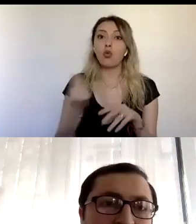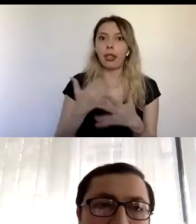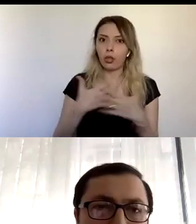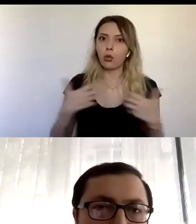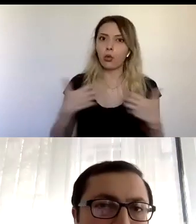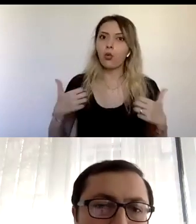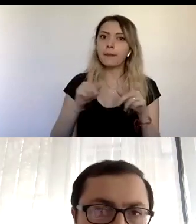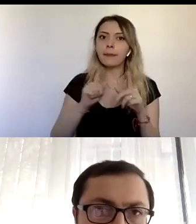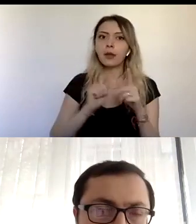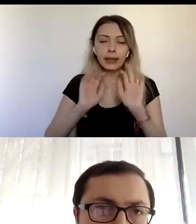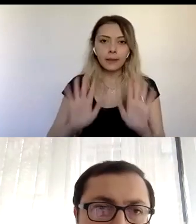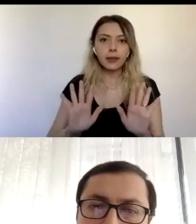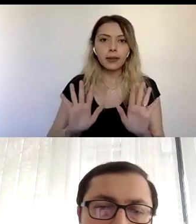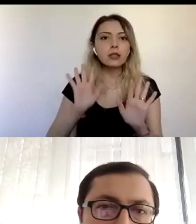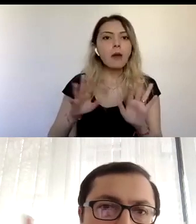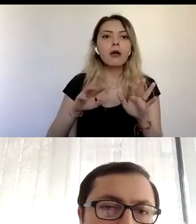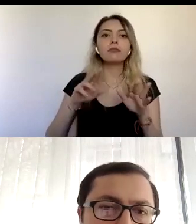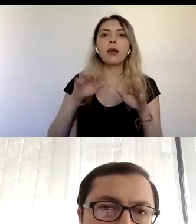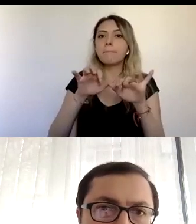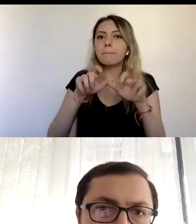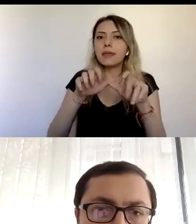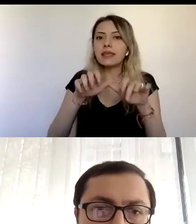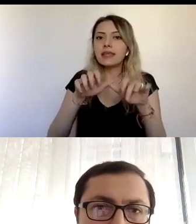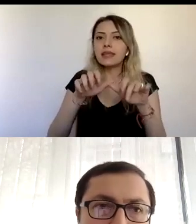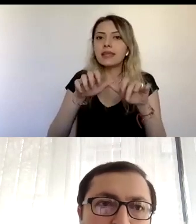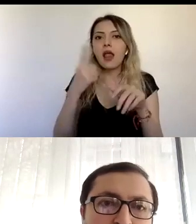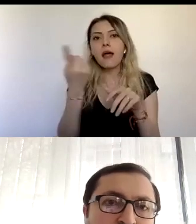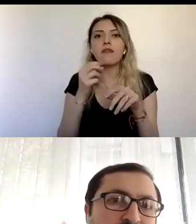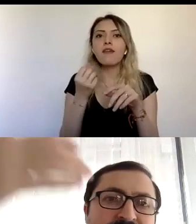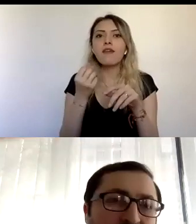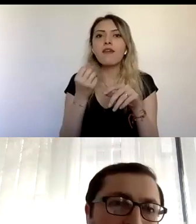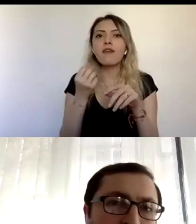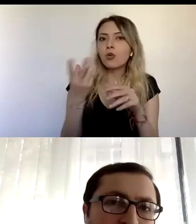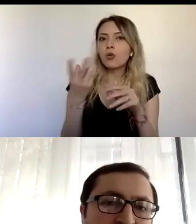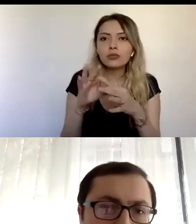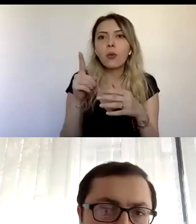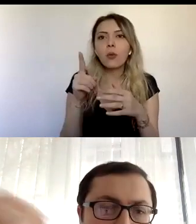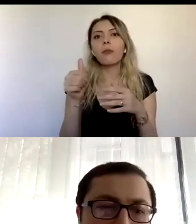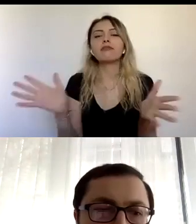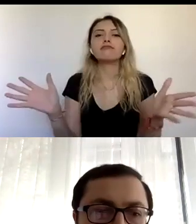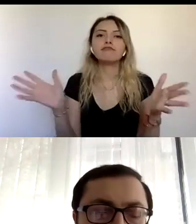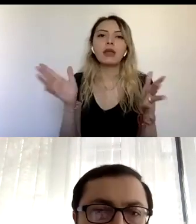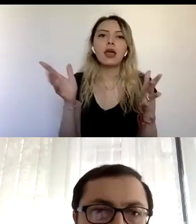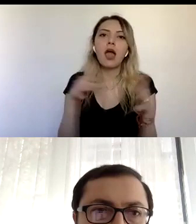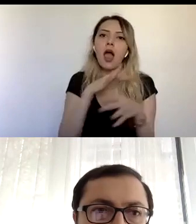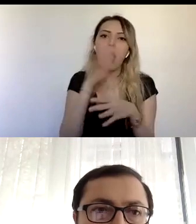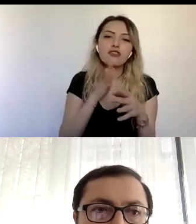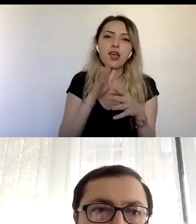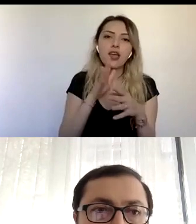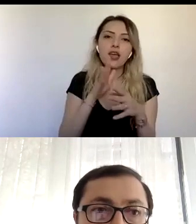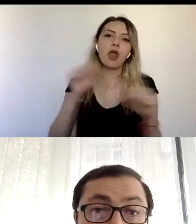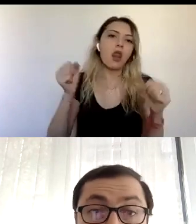yandan da bilgisayarımıza bir trojan bulaşmıştır. Kendimiz güvenli kullandığımızı düşündüğümüz anda bizim kameramızdan bir şey çıkabilir. Dolayısıyla birazcık